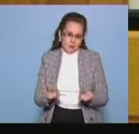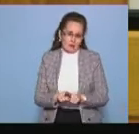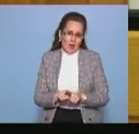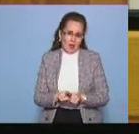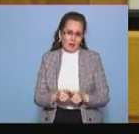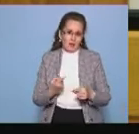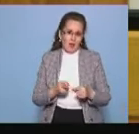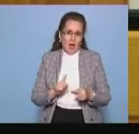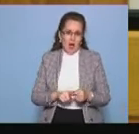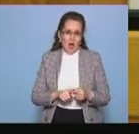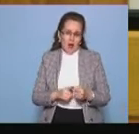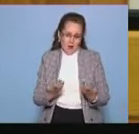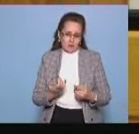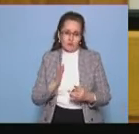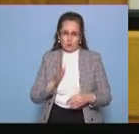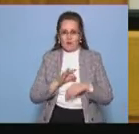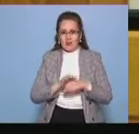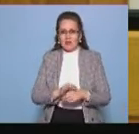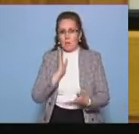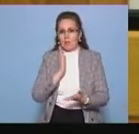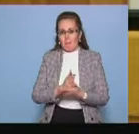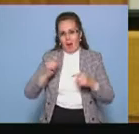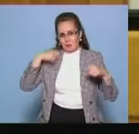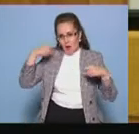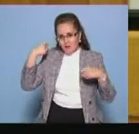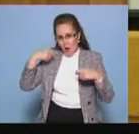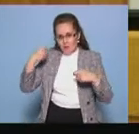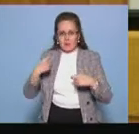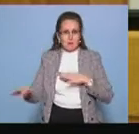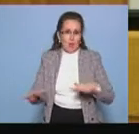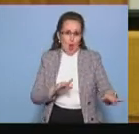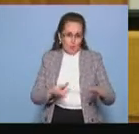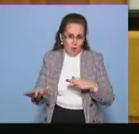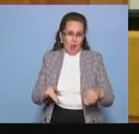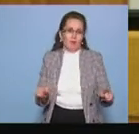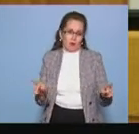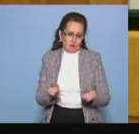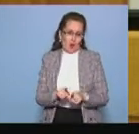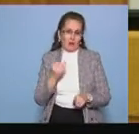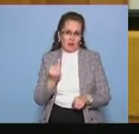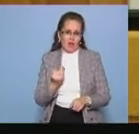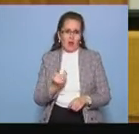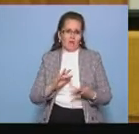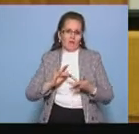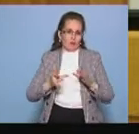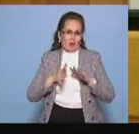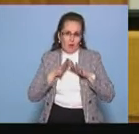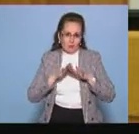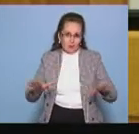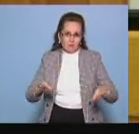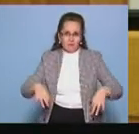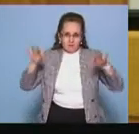как на телевидении будет вестись прямая трансляция с мероприятия, так и в сети интернет на